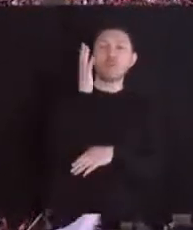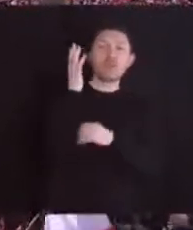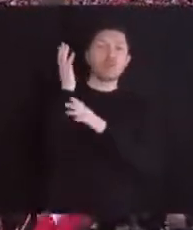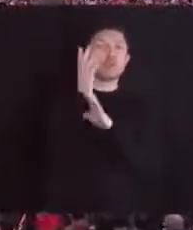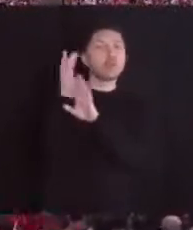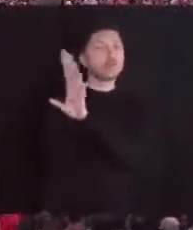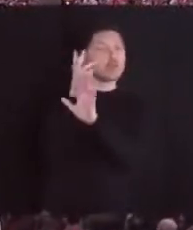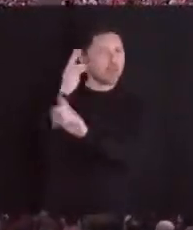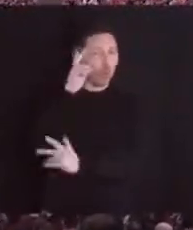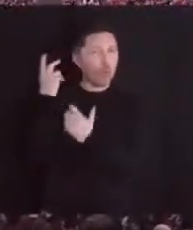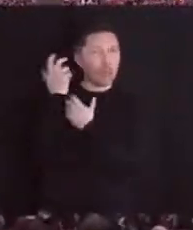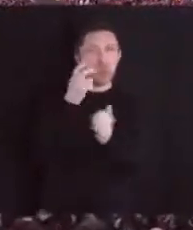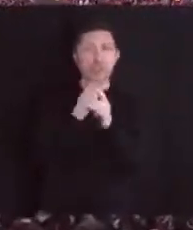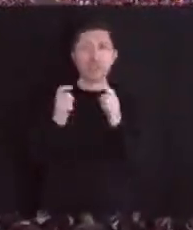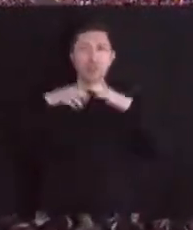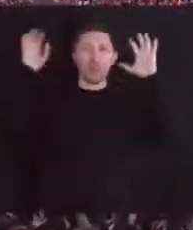pluie sur le pavé.